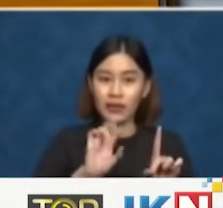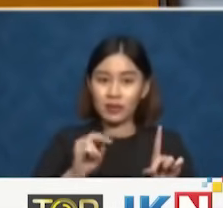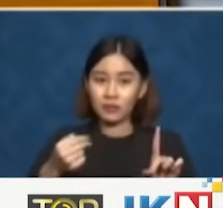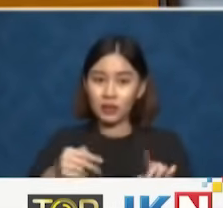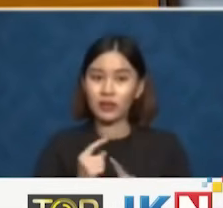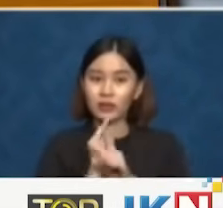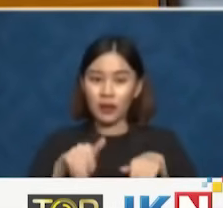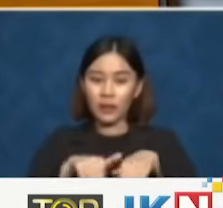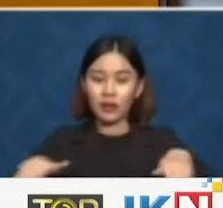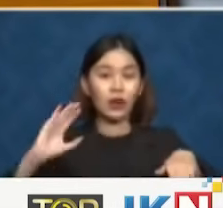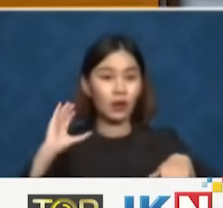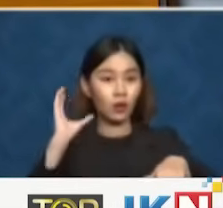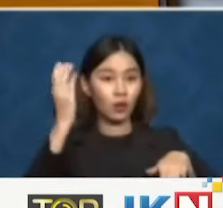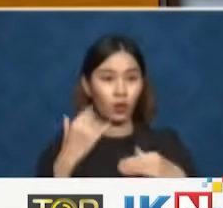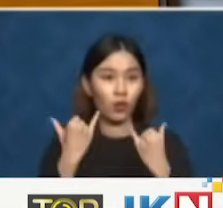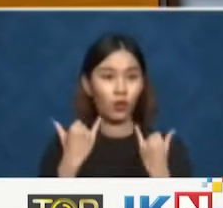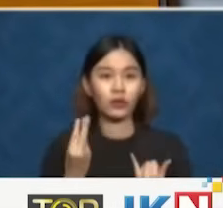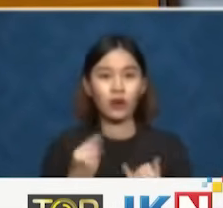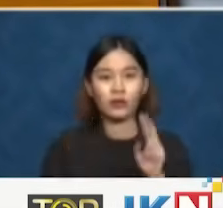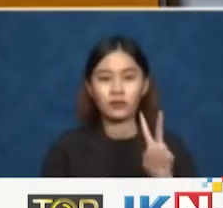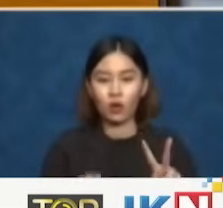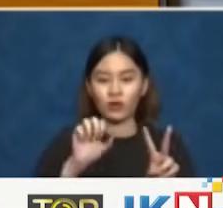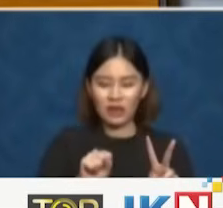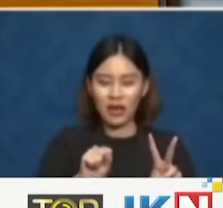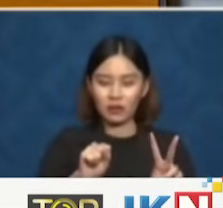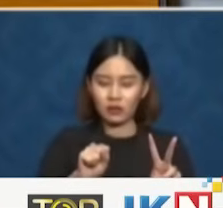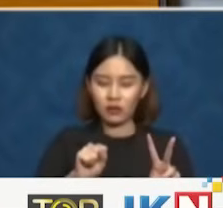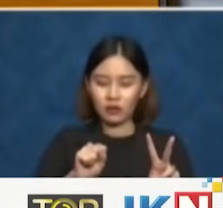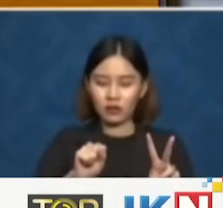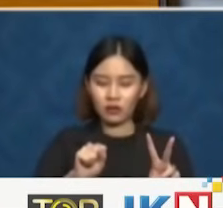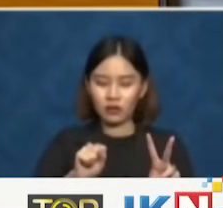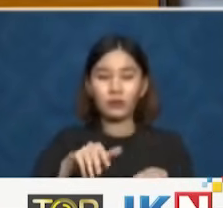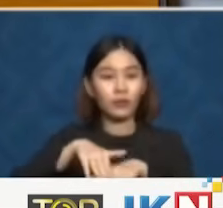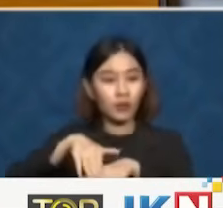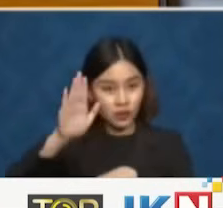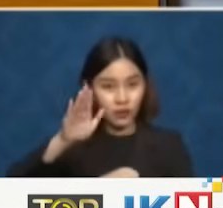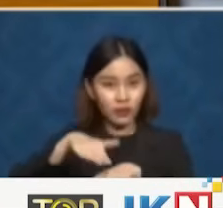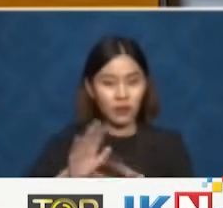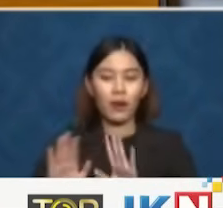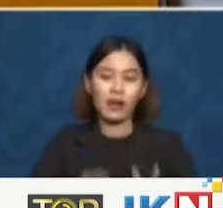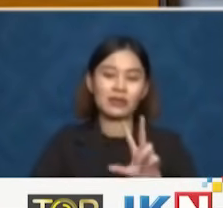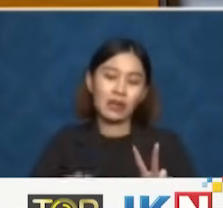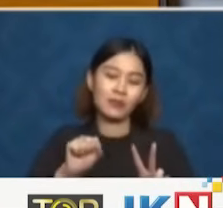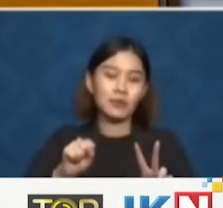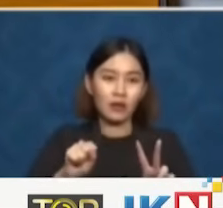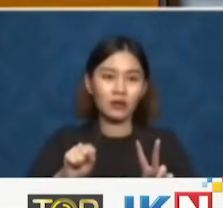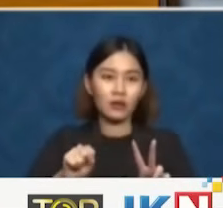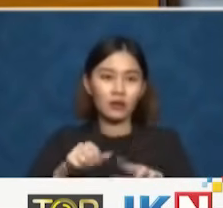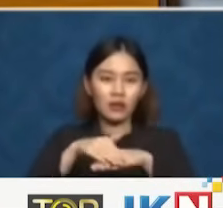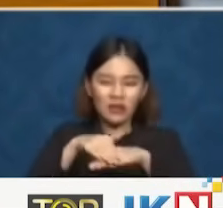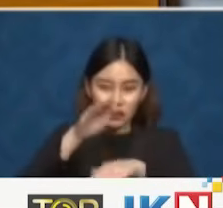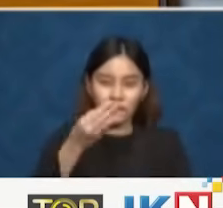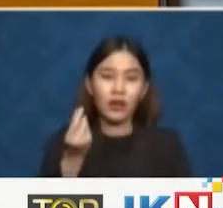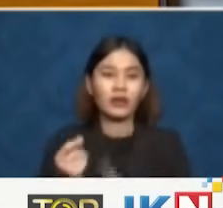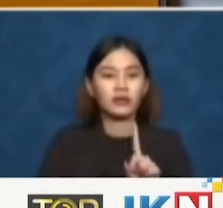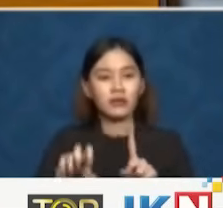ให้คะแนนไม่เกิน11คะแนนปรากฏว่านายทักษิณชินวัตรได้คะแนนต่ำกว่า11คะแนนกฎหมายก